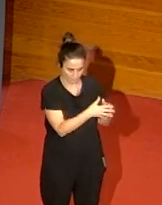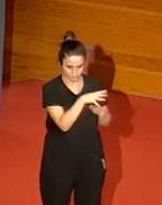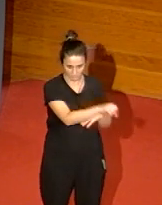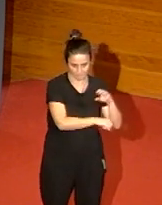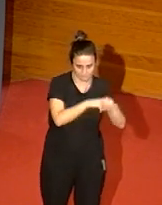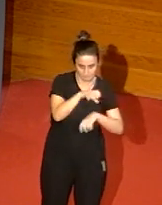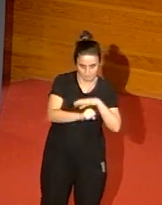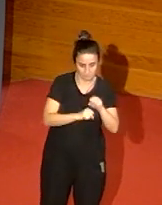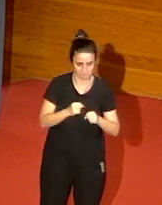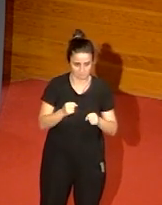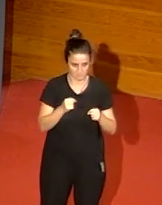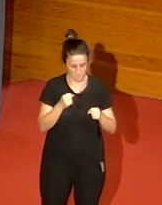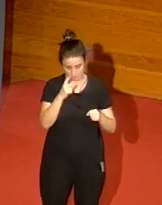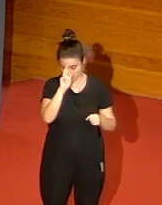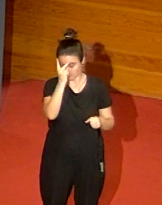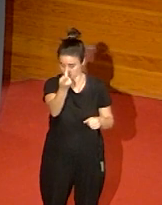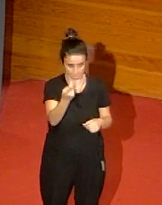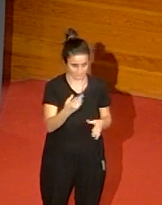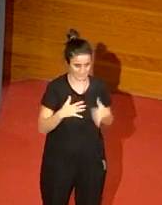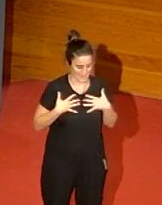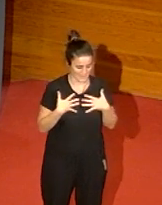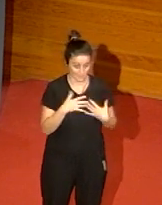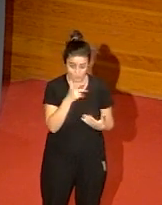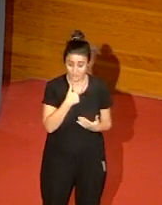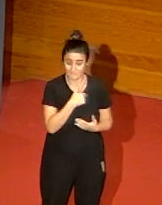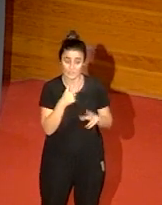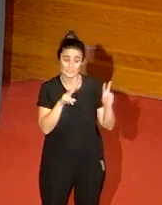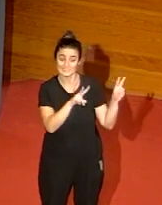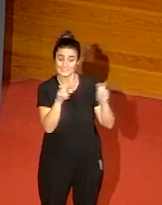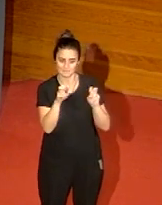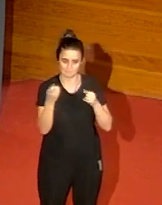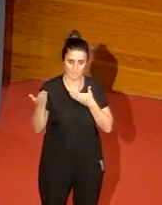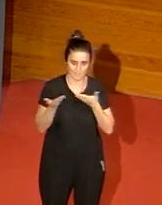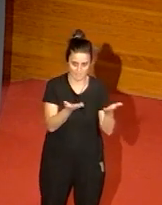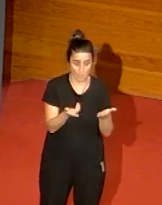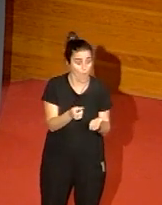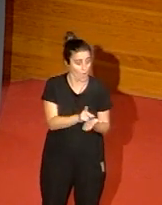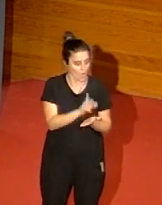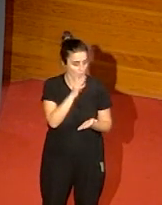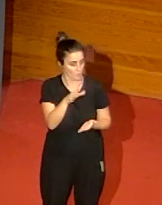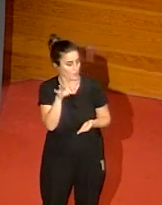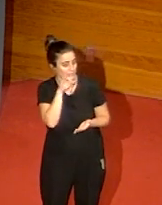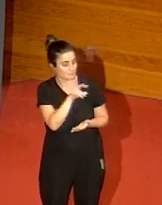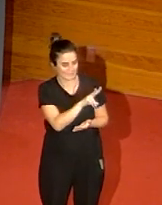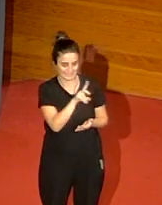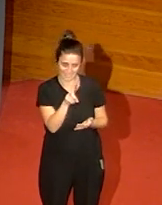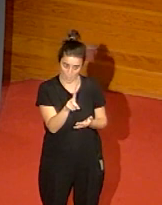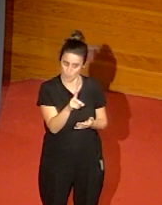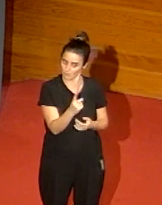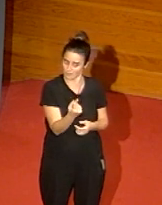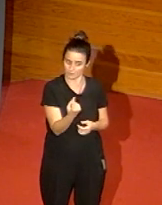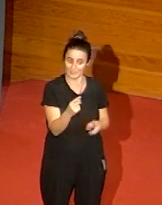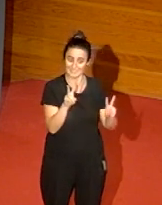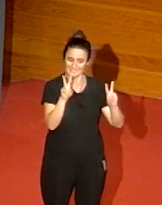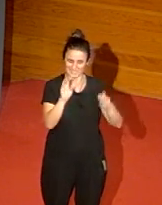Beraz, ekarri nahi dut ona berriz ere, gai hau, 21. mendea markatuko duen gai handienetako bat delako,